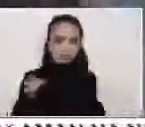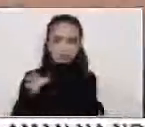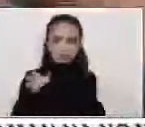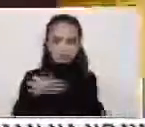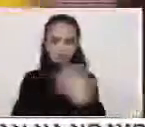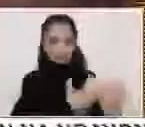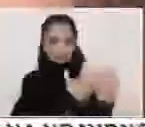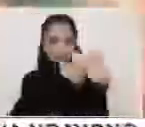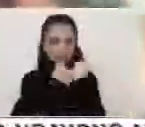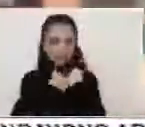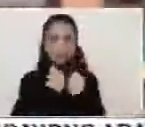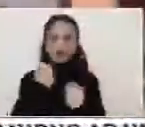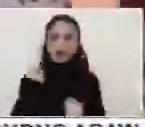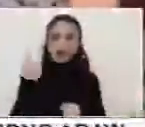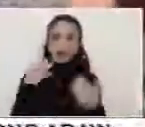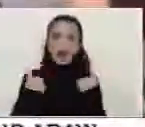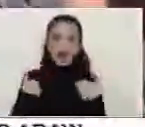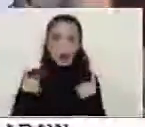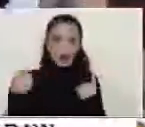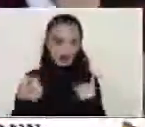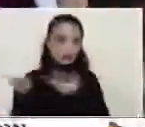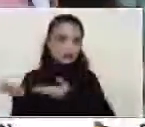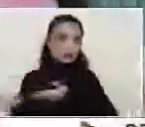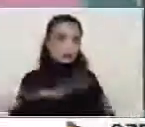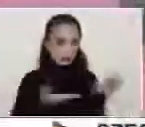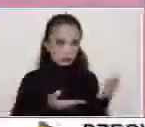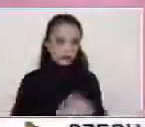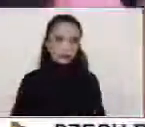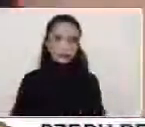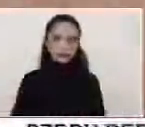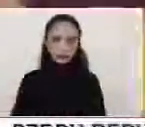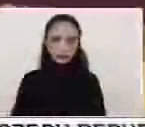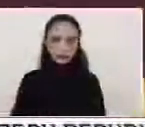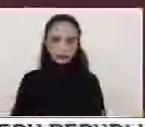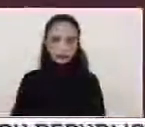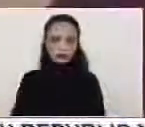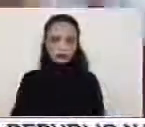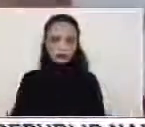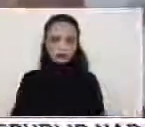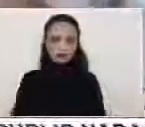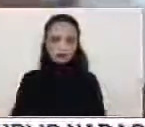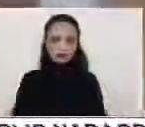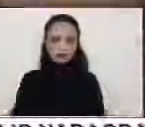sa Comprehensive Dangerous Drugs Act of 2002. Rod Lagusad para sa bayan.